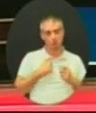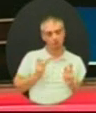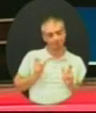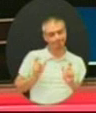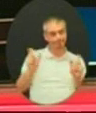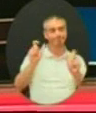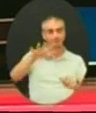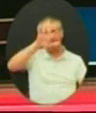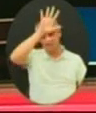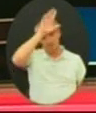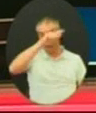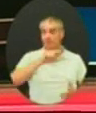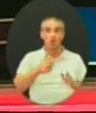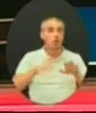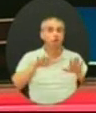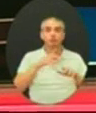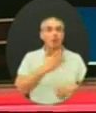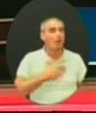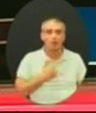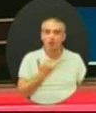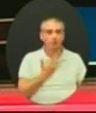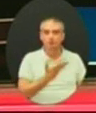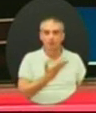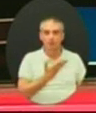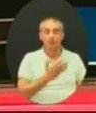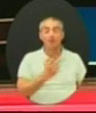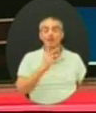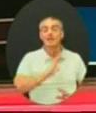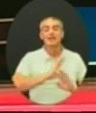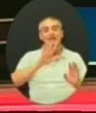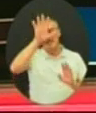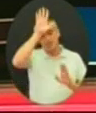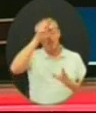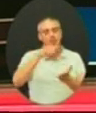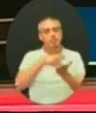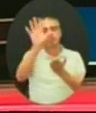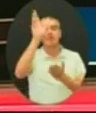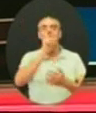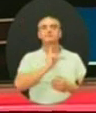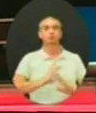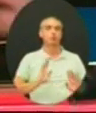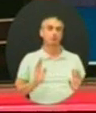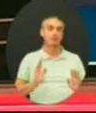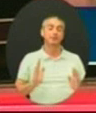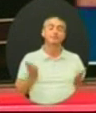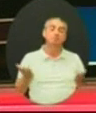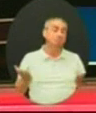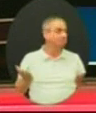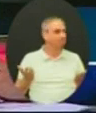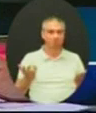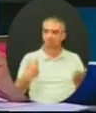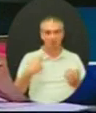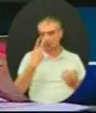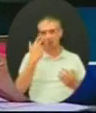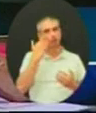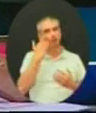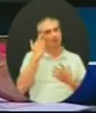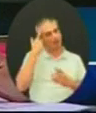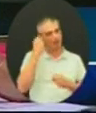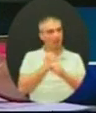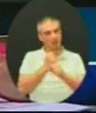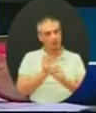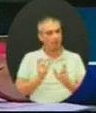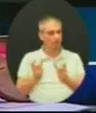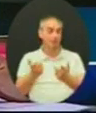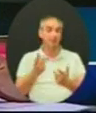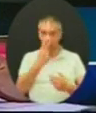את האיראנים, המטרה של ראש הממשלה עכשיו היא אין איראן בסוריה, לא יהיו איראנים בסוריה. אני לא רואה את האמריקאים מתעקשים, והביקור